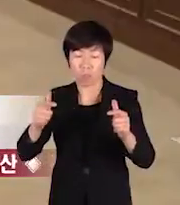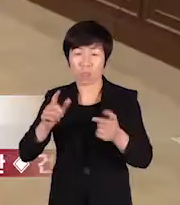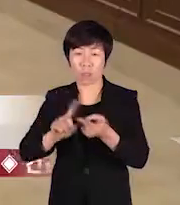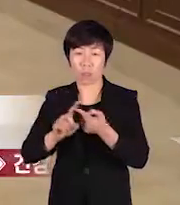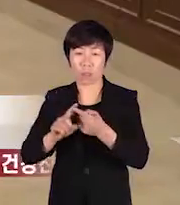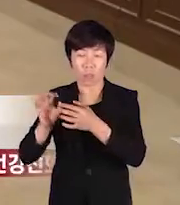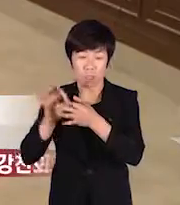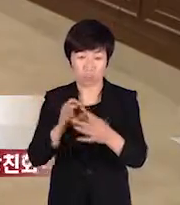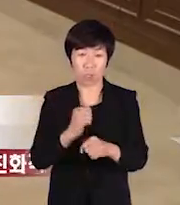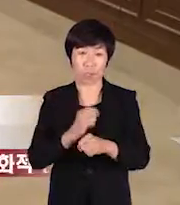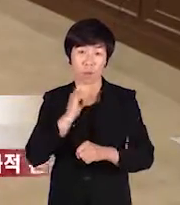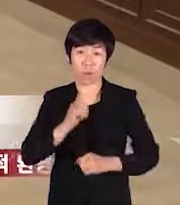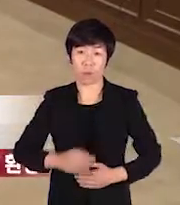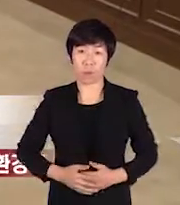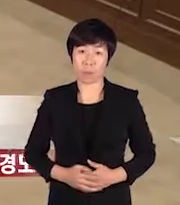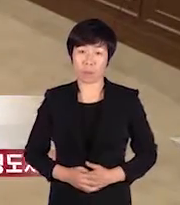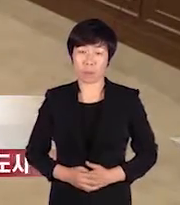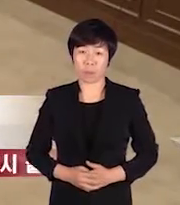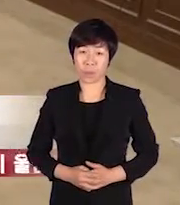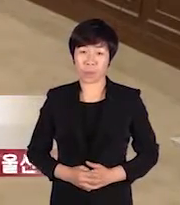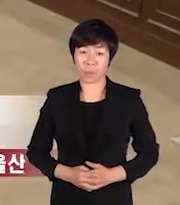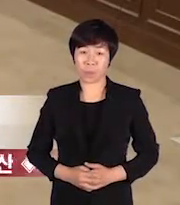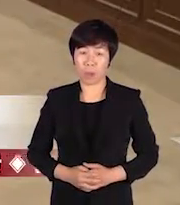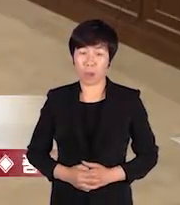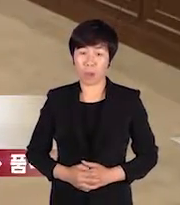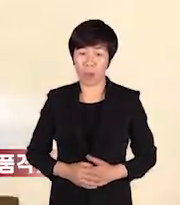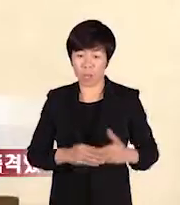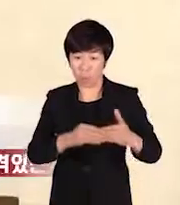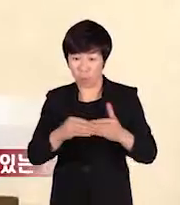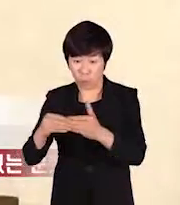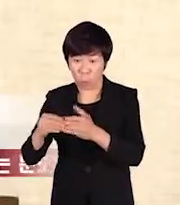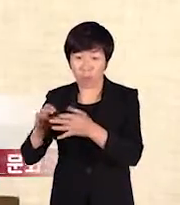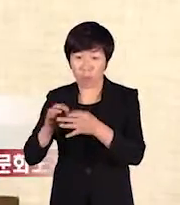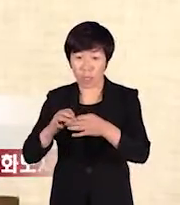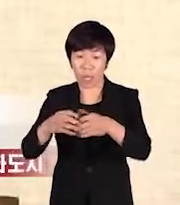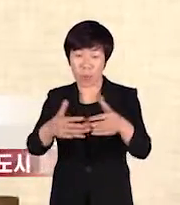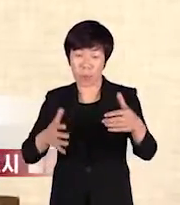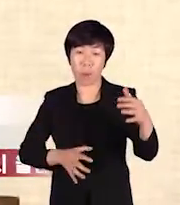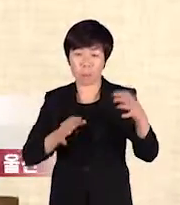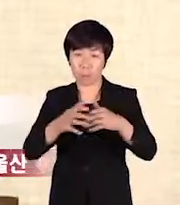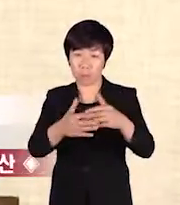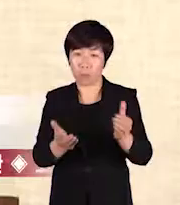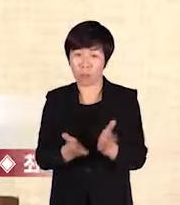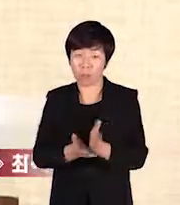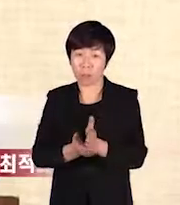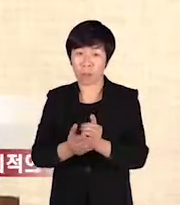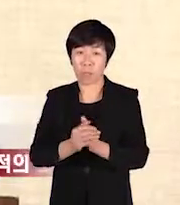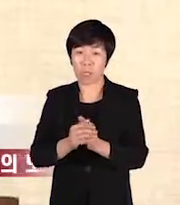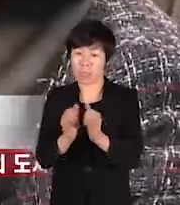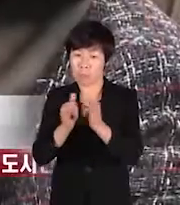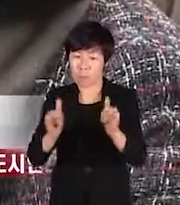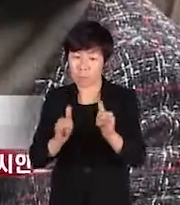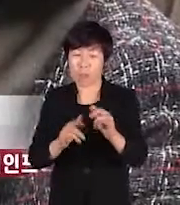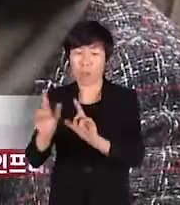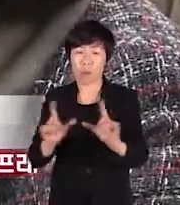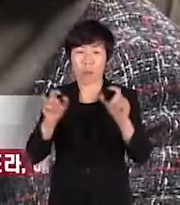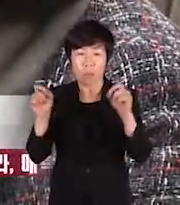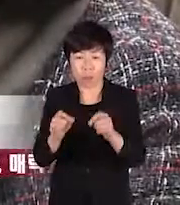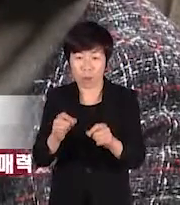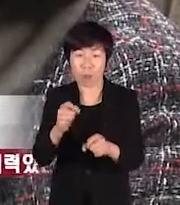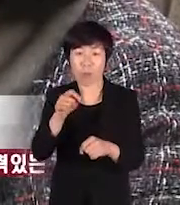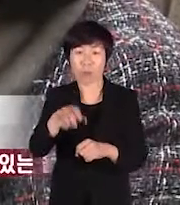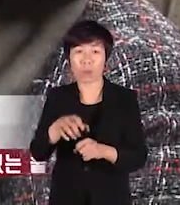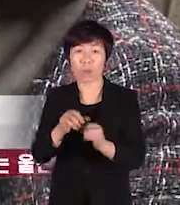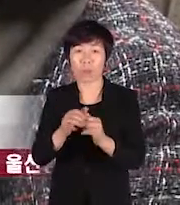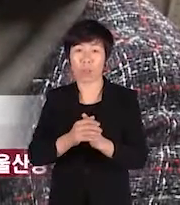추진하겠다고 전했습니다. 한편 선도연계협력사업은 주민생활과 밀접한 분야에서 같은 생활권에